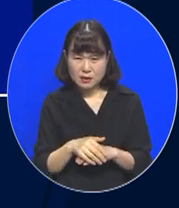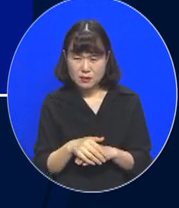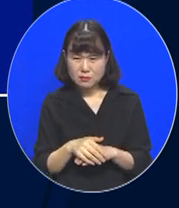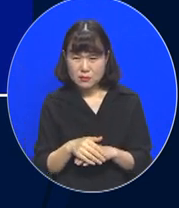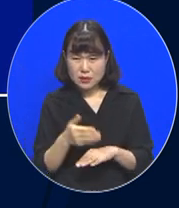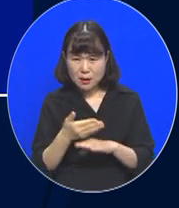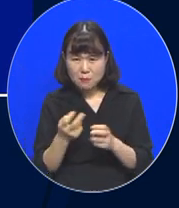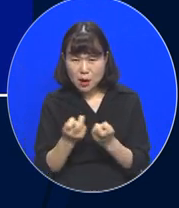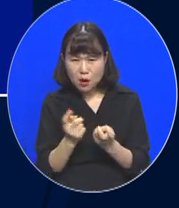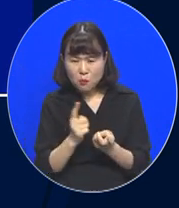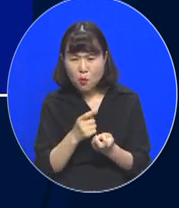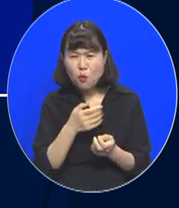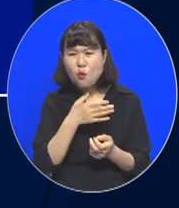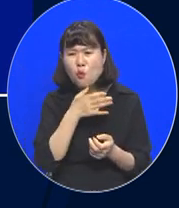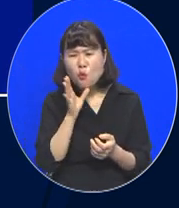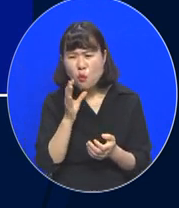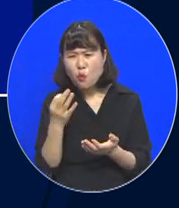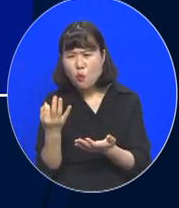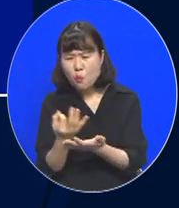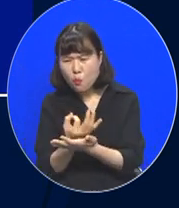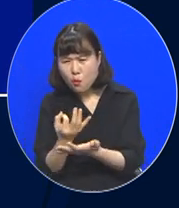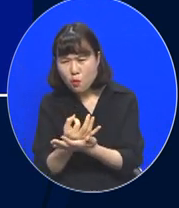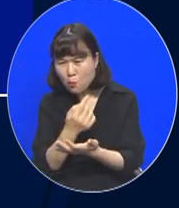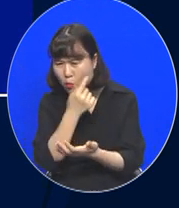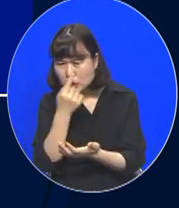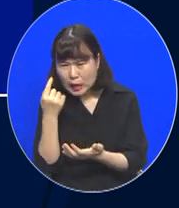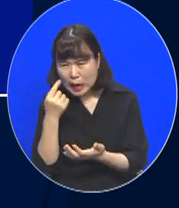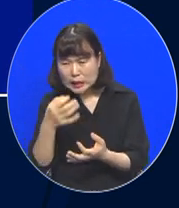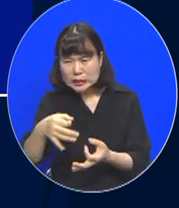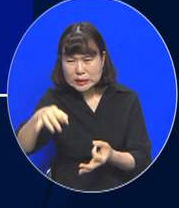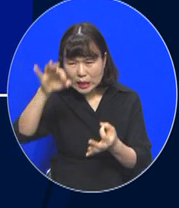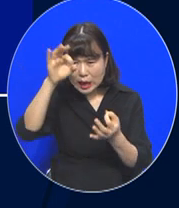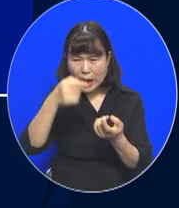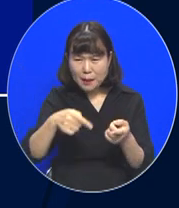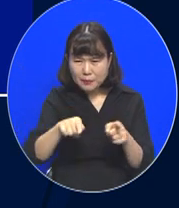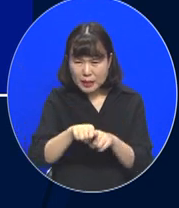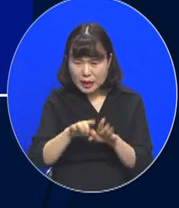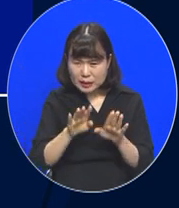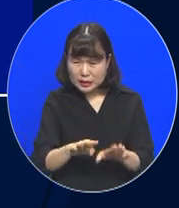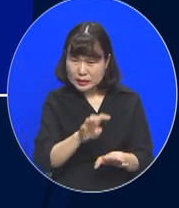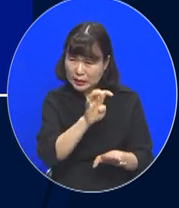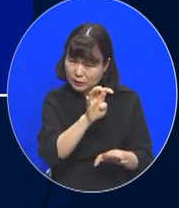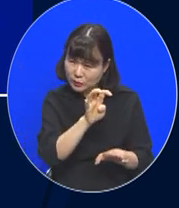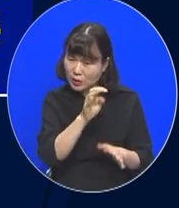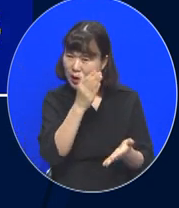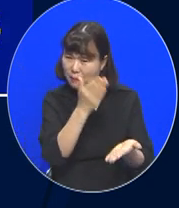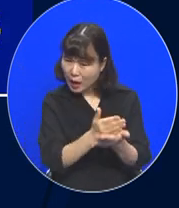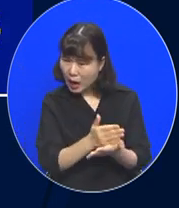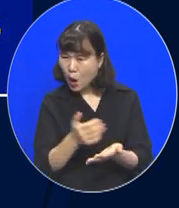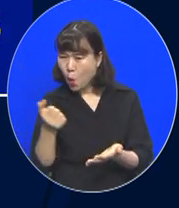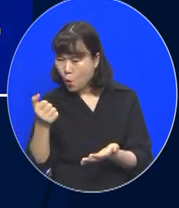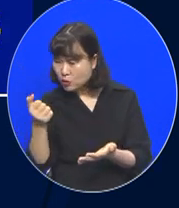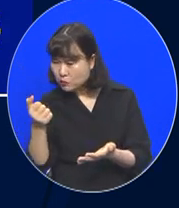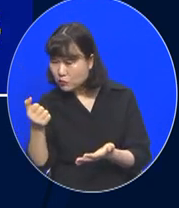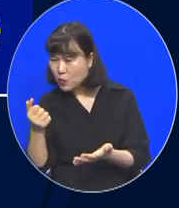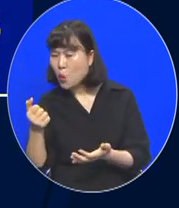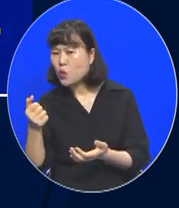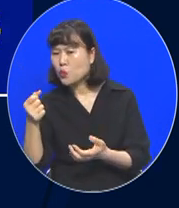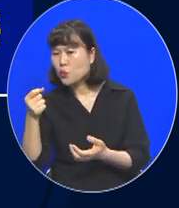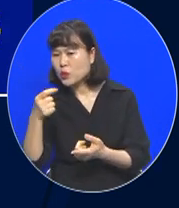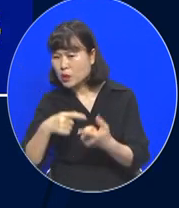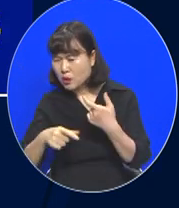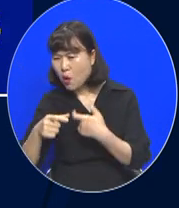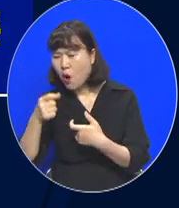방안인 노후소득 보장안에는 이런 보험료율 인상과 함께 현행 40%인 소득 대체율을